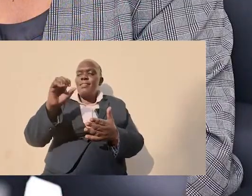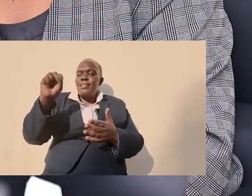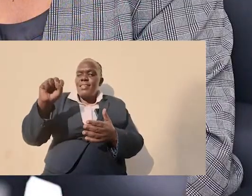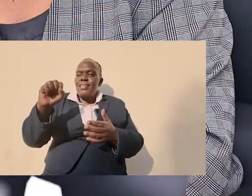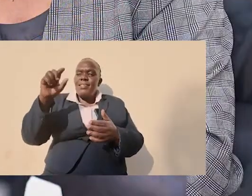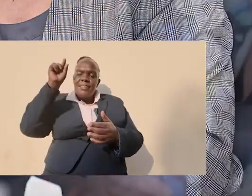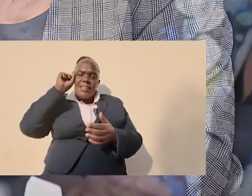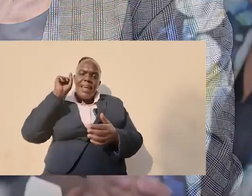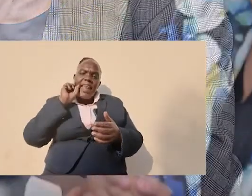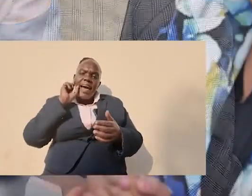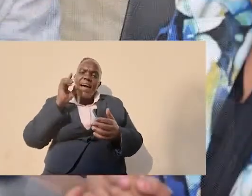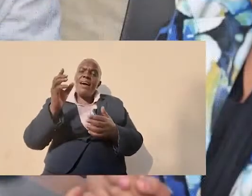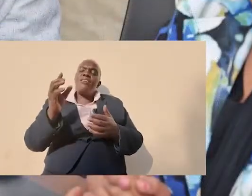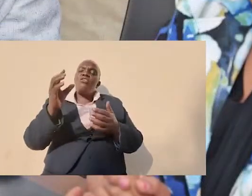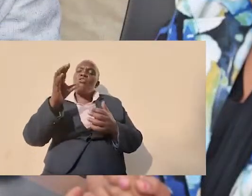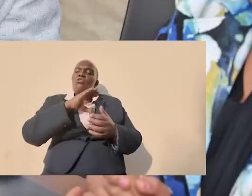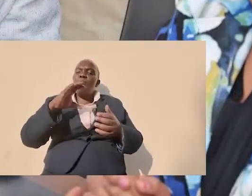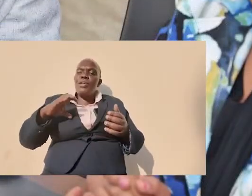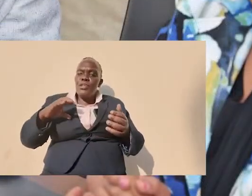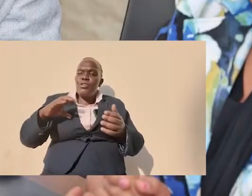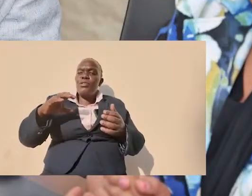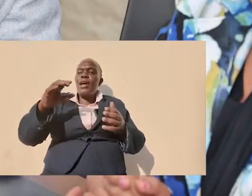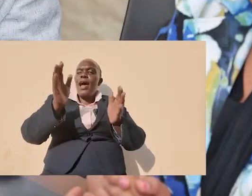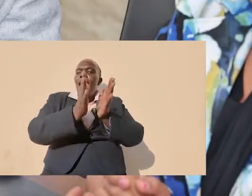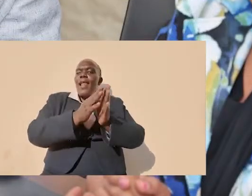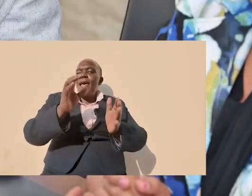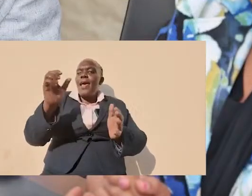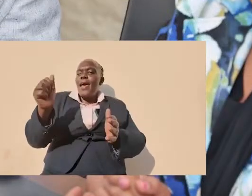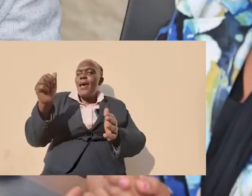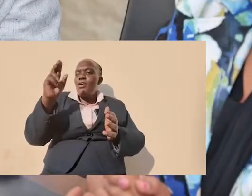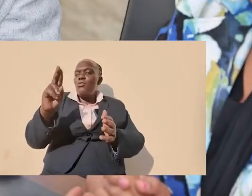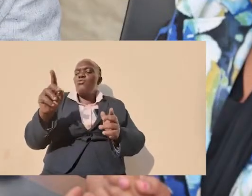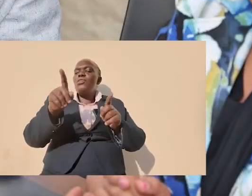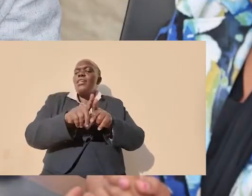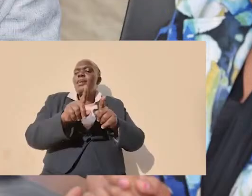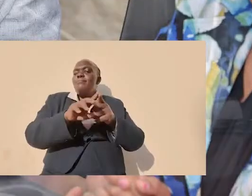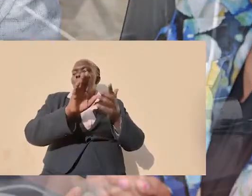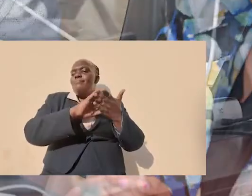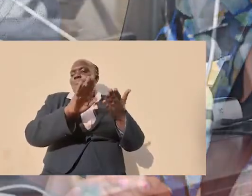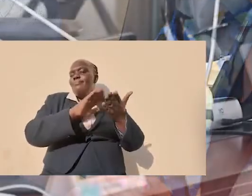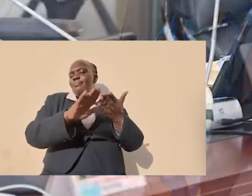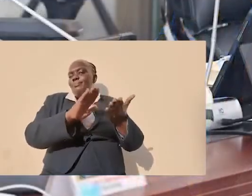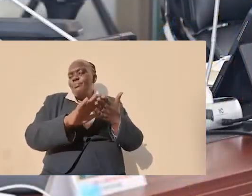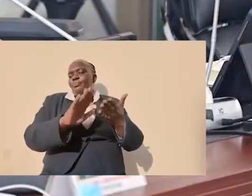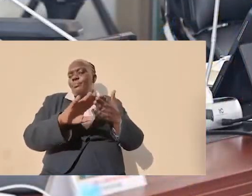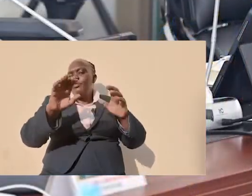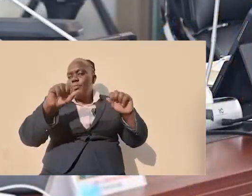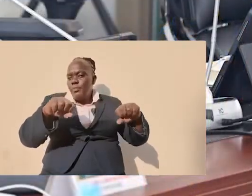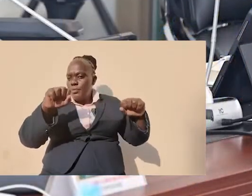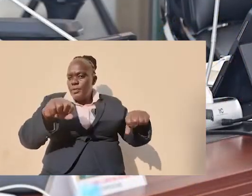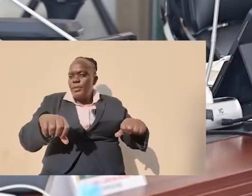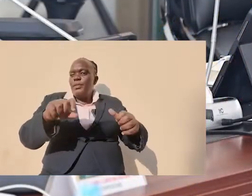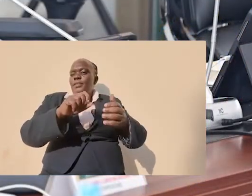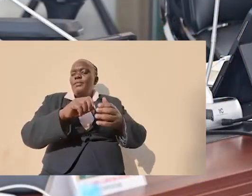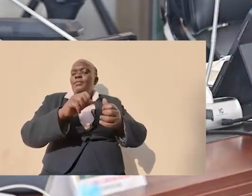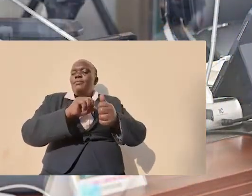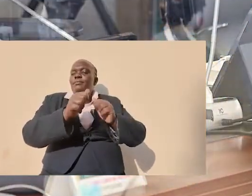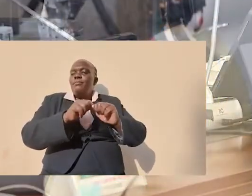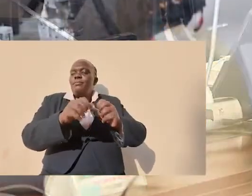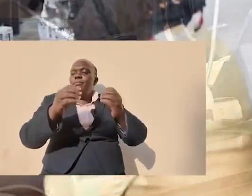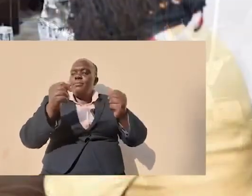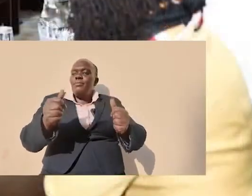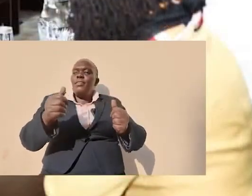rasmi uendeshaji wa mahakama ya usuluhishi wa migogoro ya sekta ya sukari ili kushughulikia migogoro katika sekta